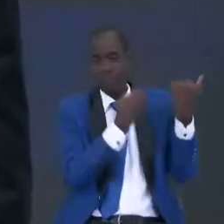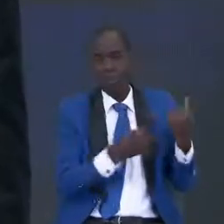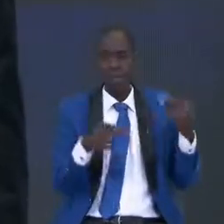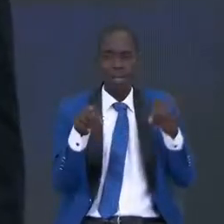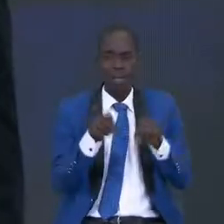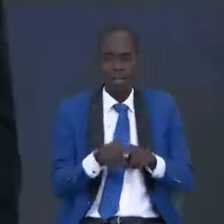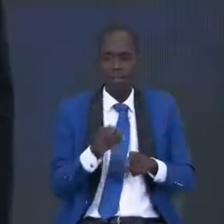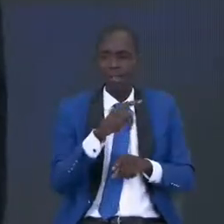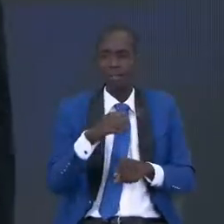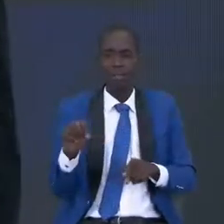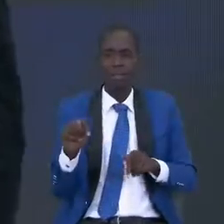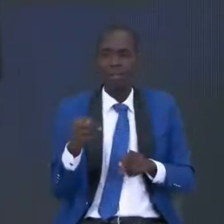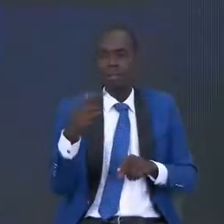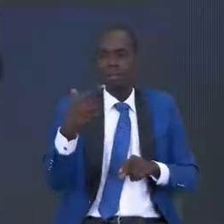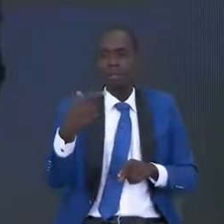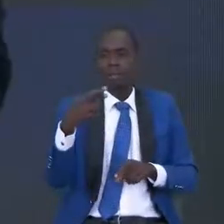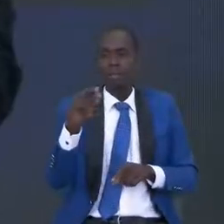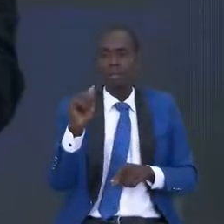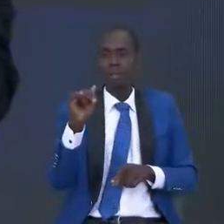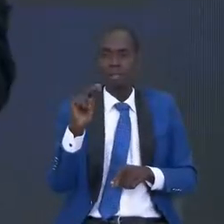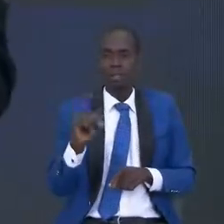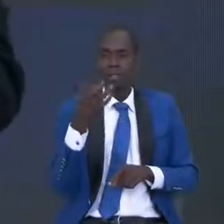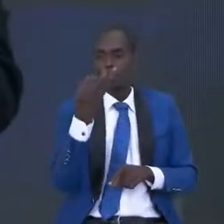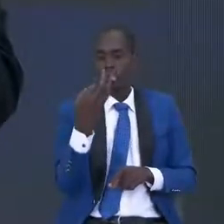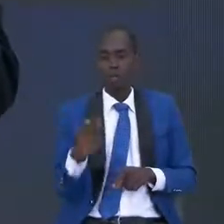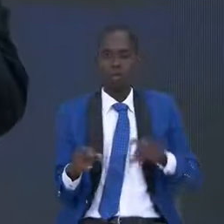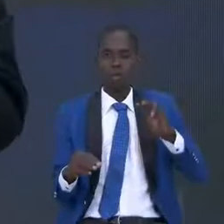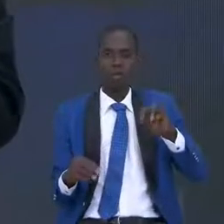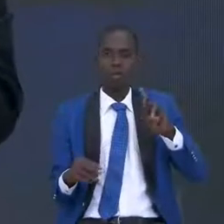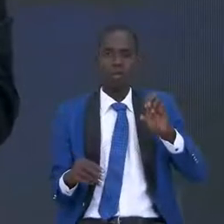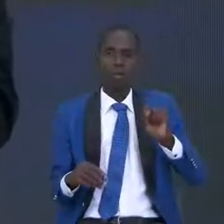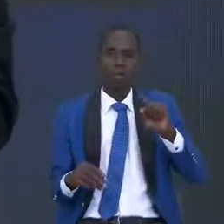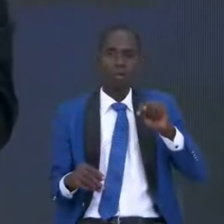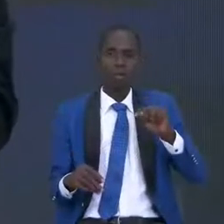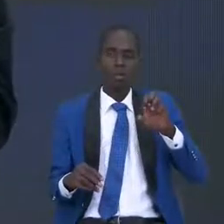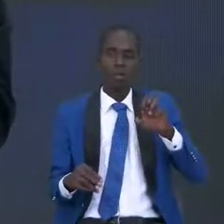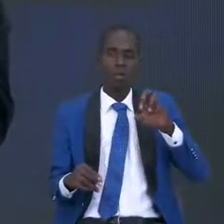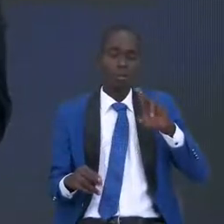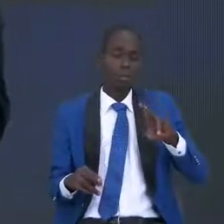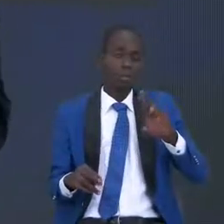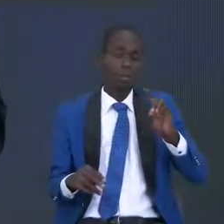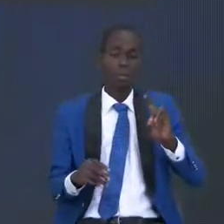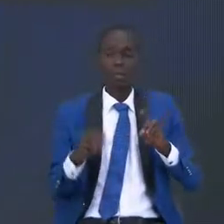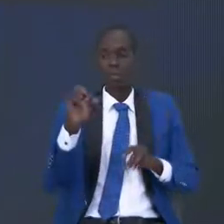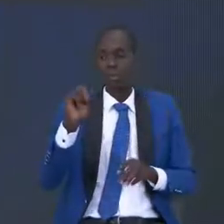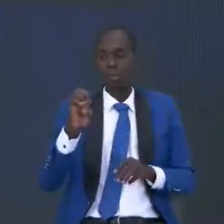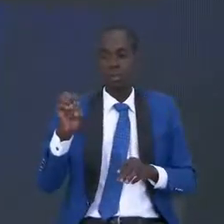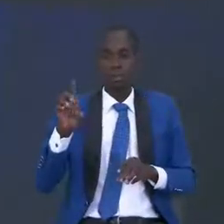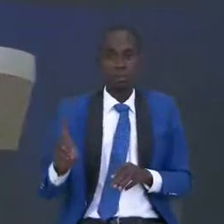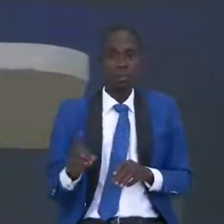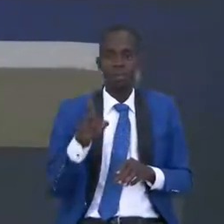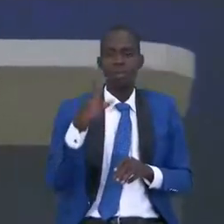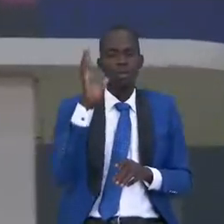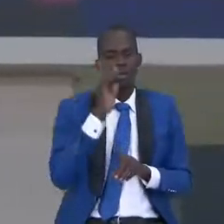sénévé, vous diriez à cette montagne, transporte-toi